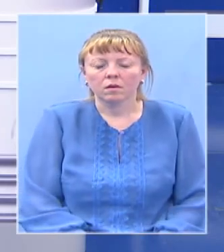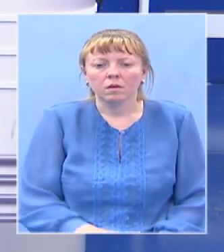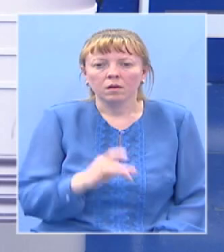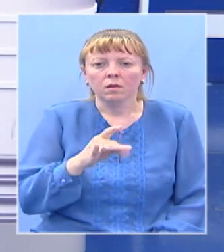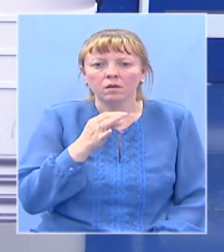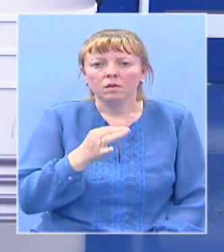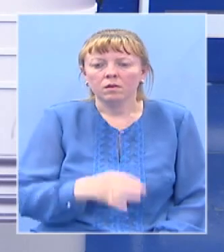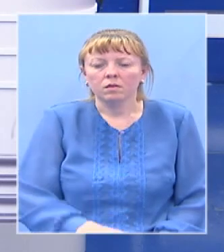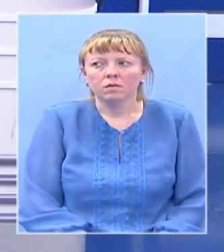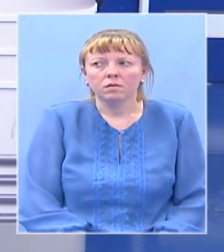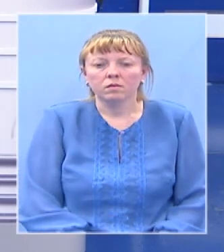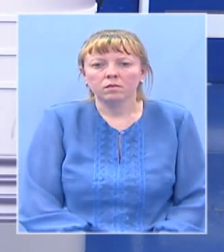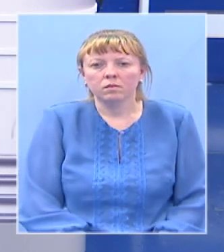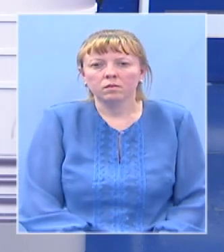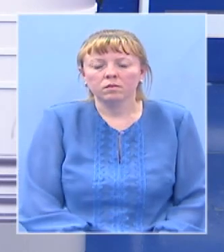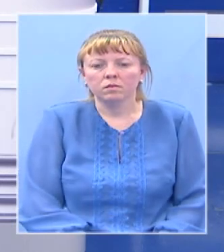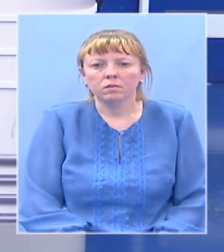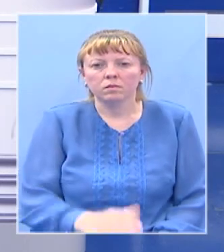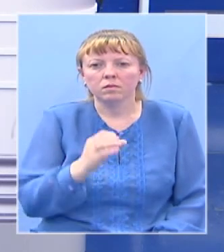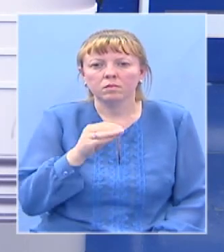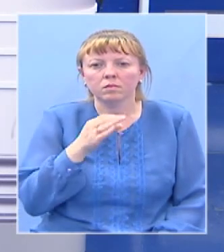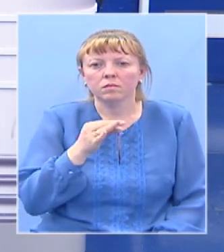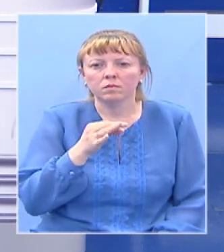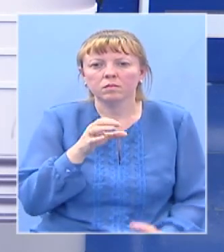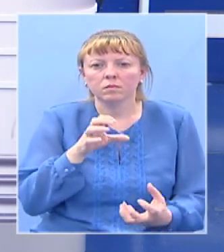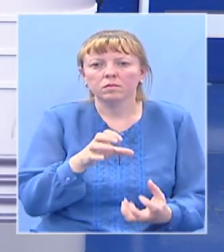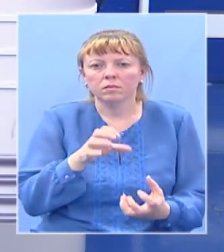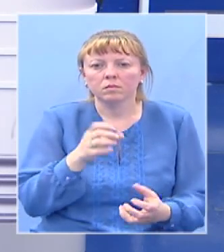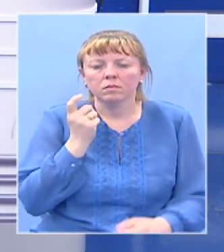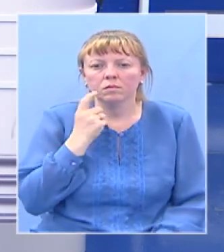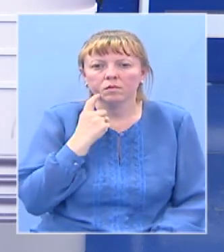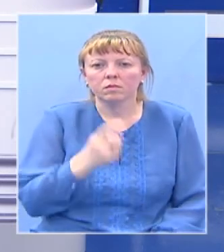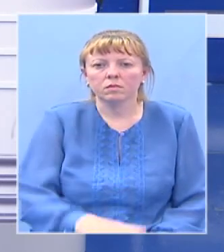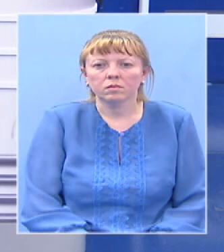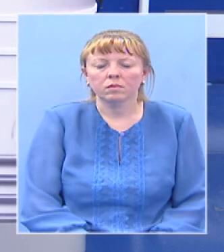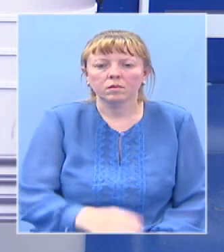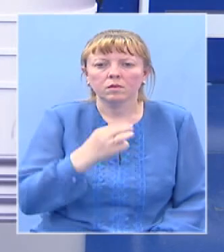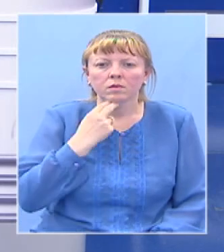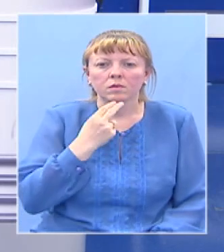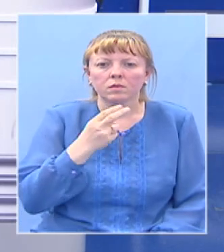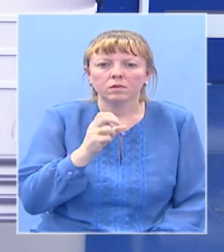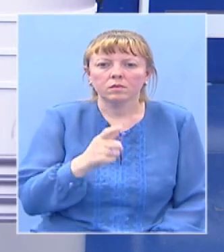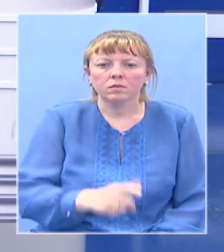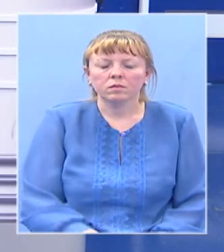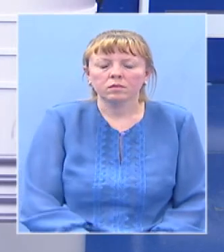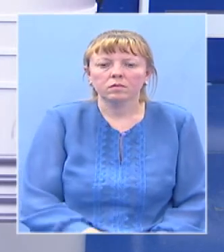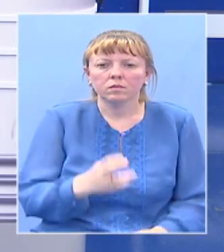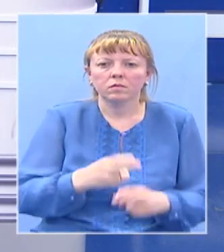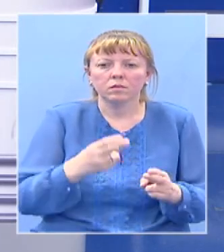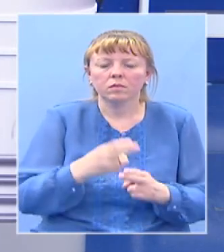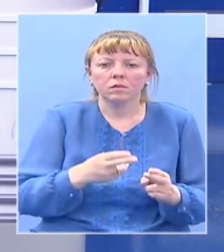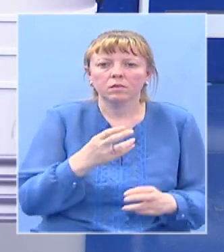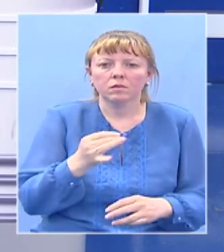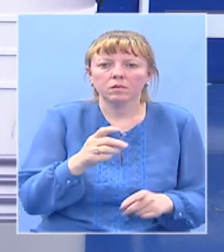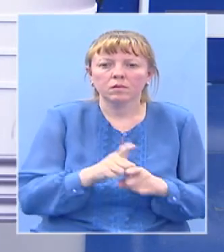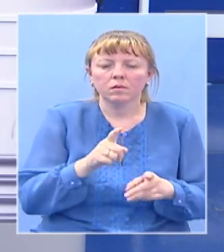субъектов это передвижные посты транспортного контроль который ежедневно осуществляет контроль ээ на железнодорожном транспорте также